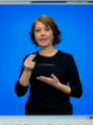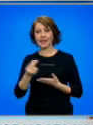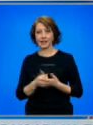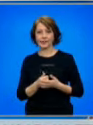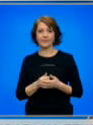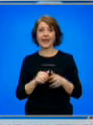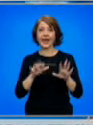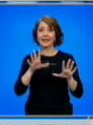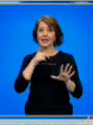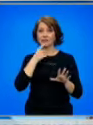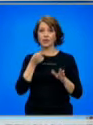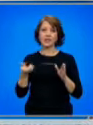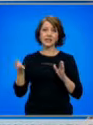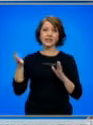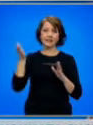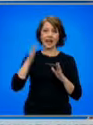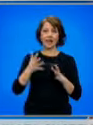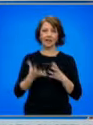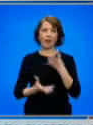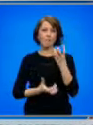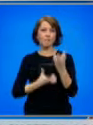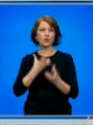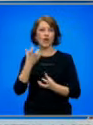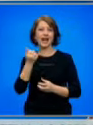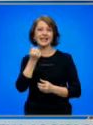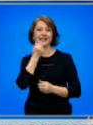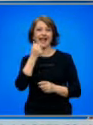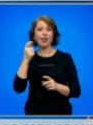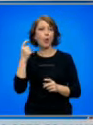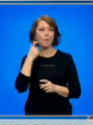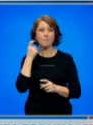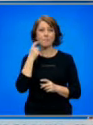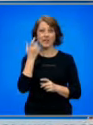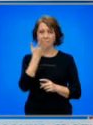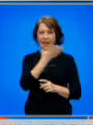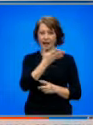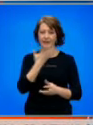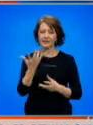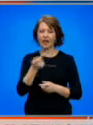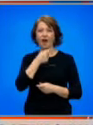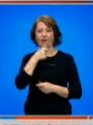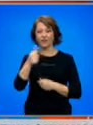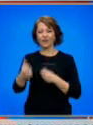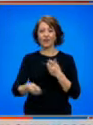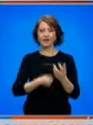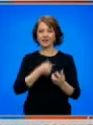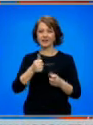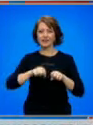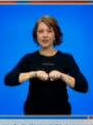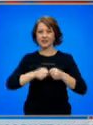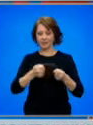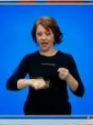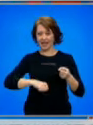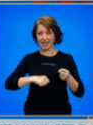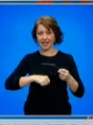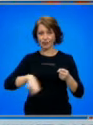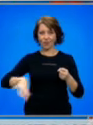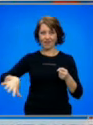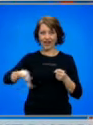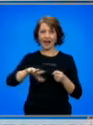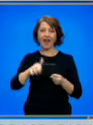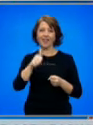10 години след трагедията в село Бисер тръгна делото, което трябва да посочи, че е отговорността за скъсалата се тогава язовирна стена и